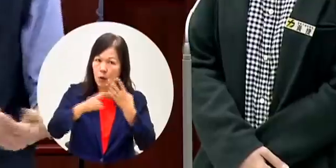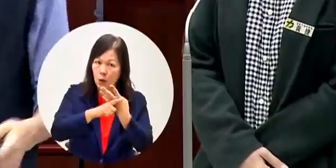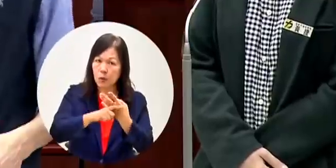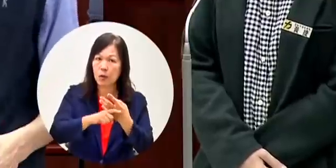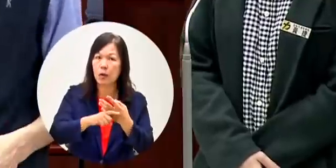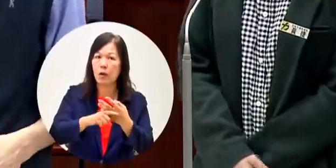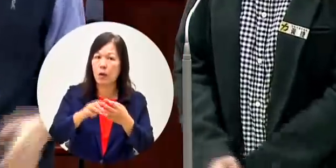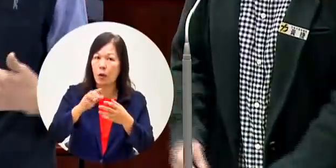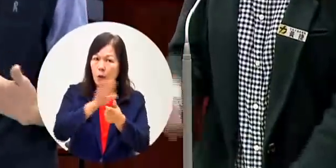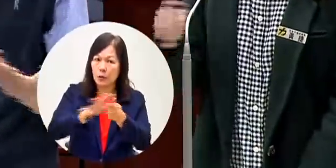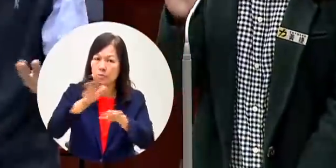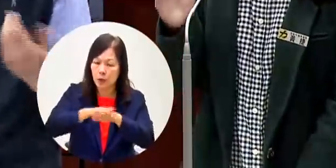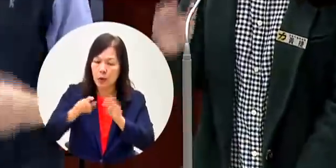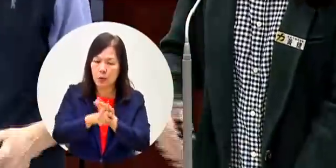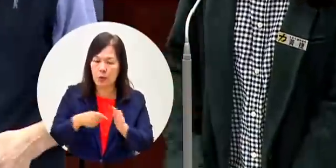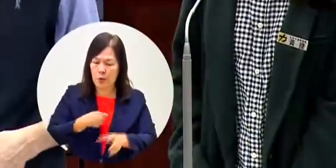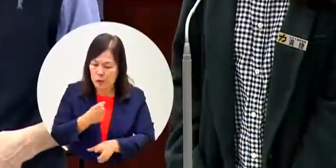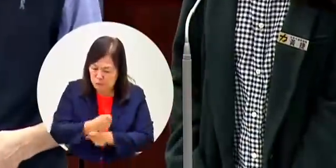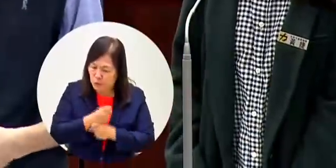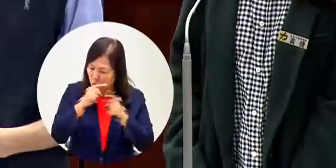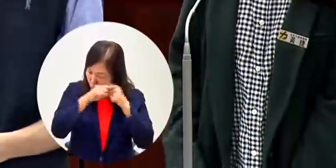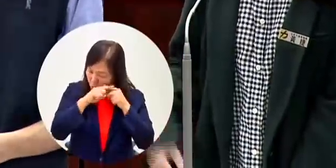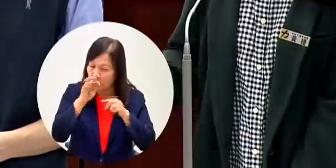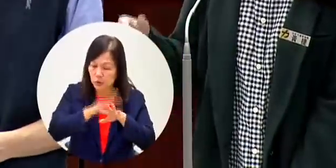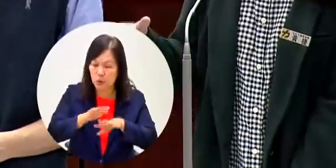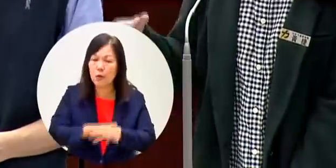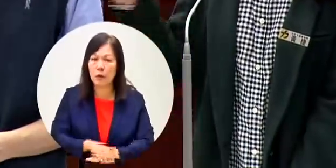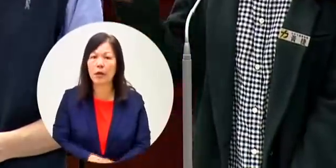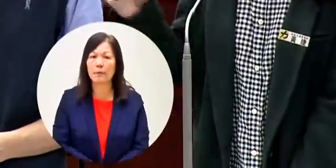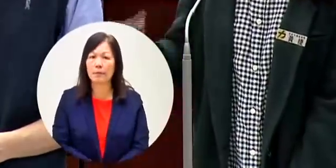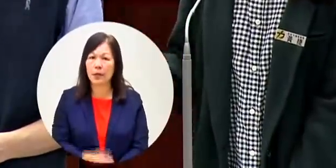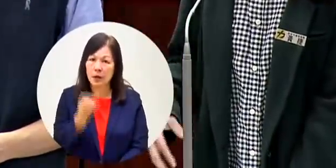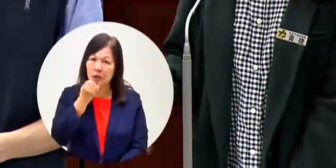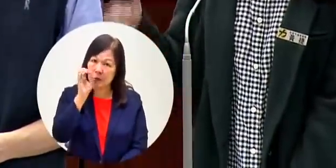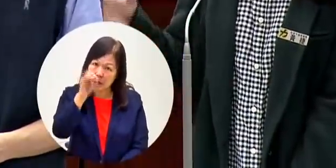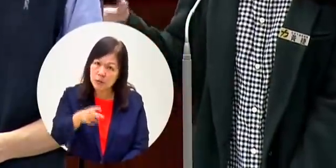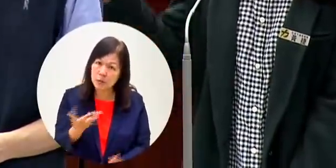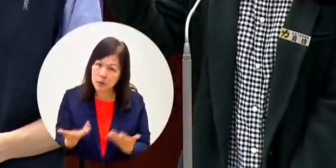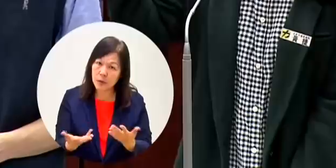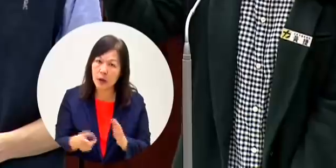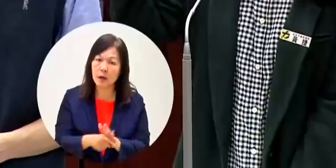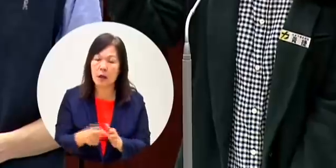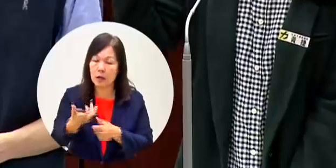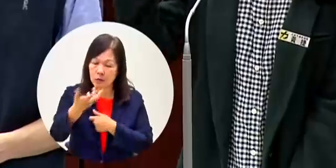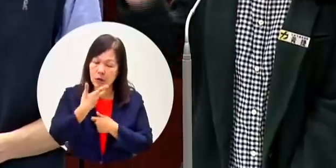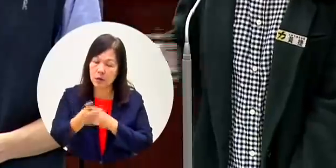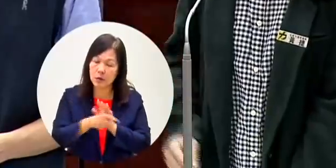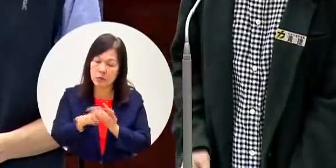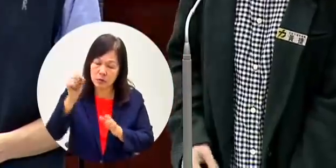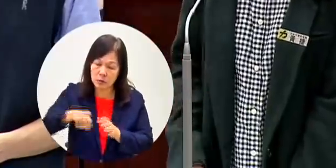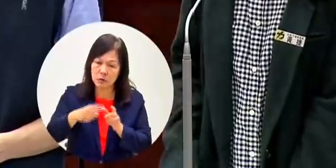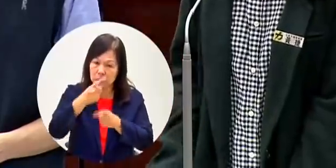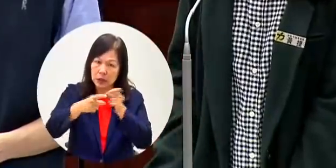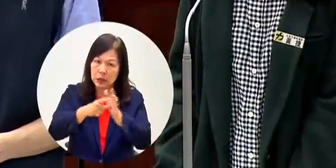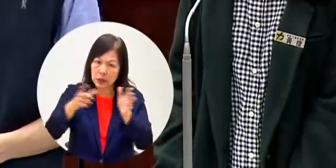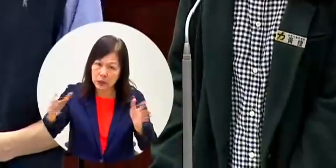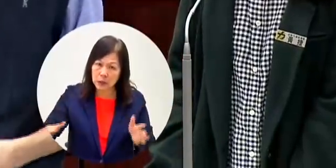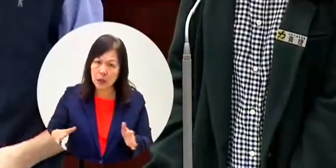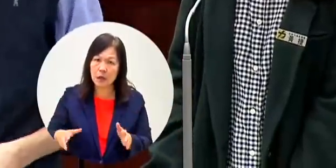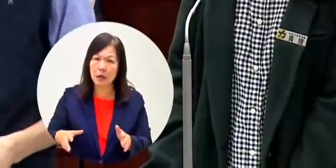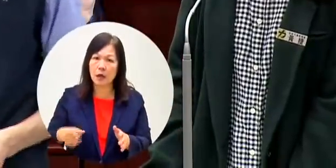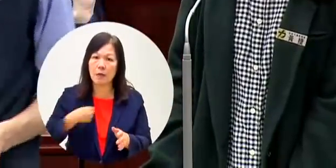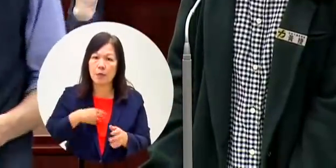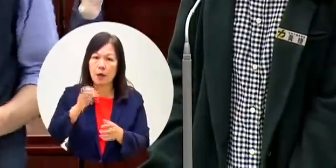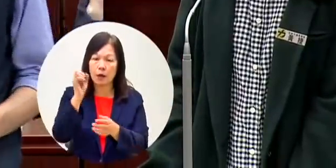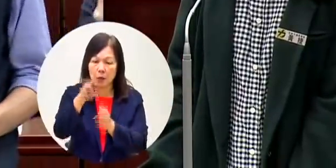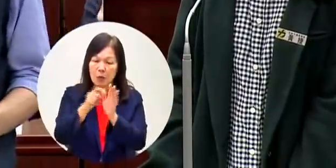究，好不好？容许我这样。 那市长可不可以给我们一个承诺，说那至少这一年内你会告诉我们这些评估过后的结果是什